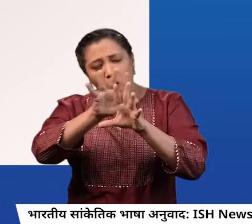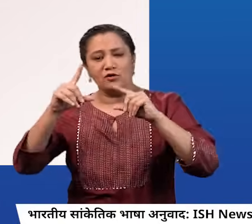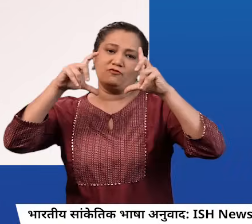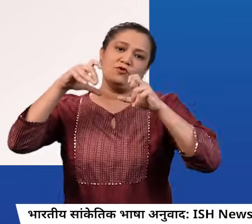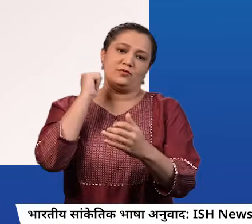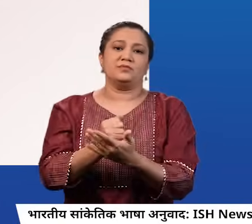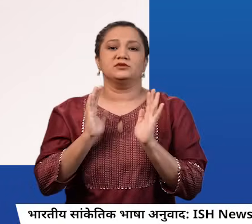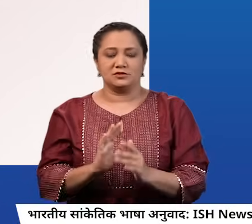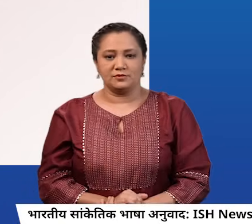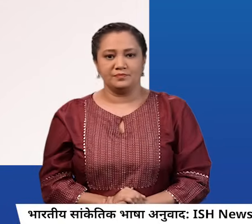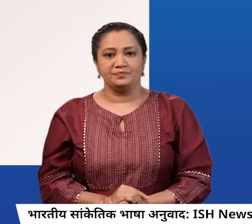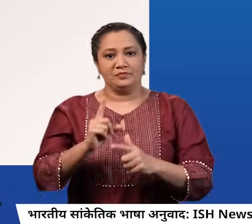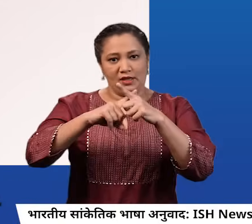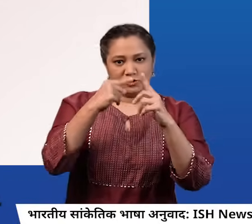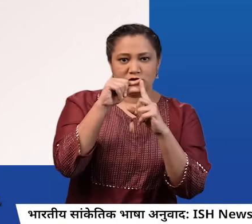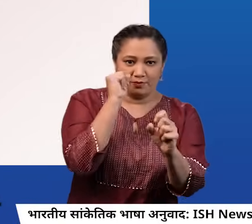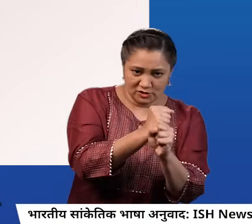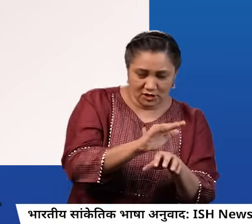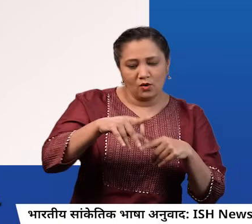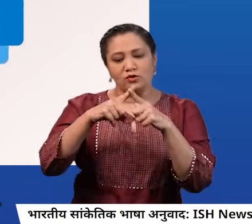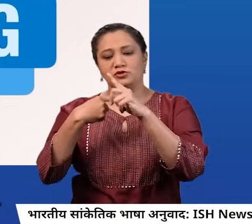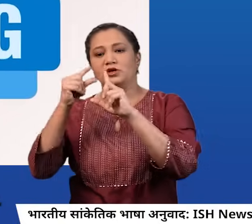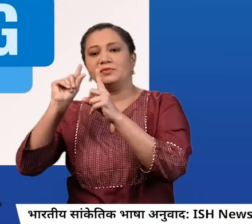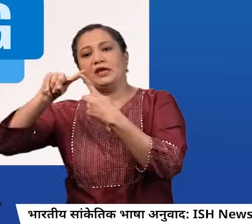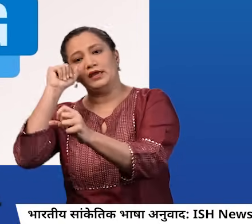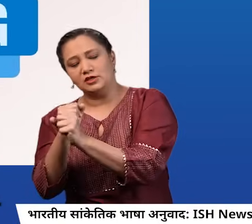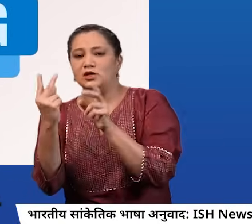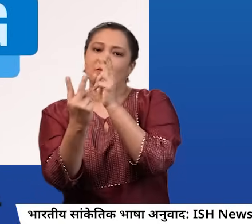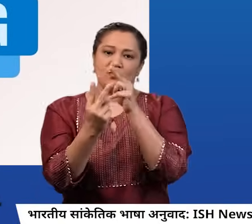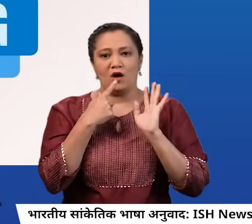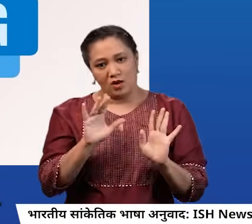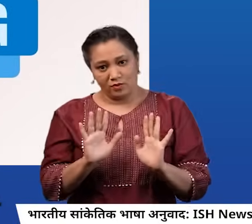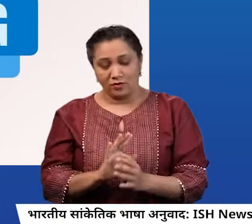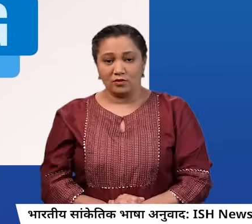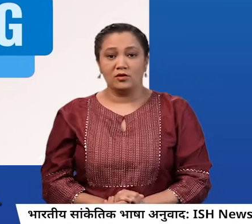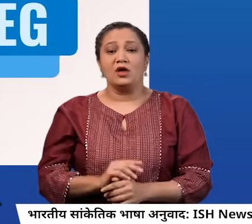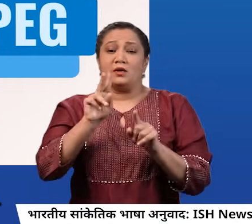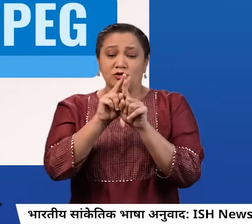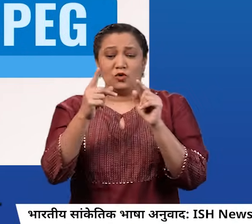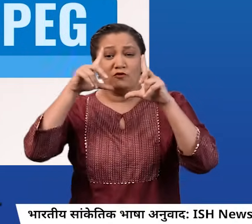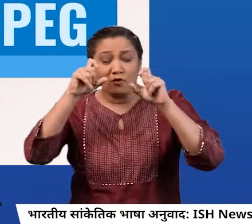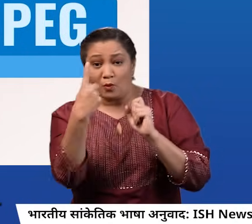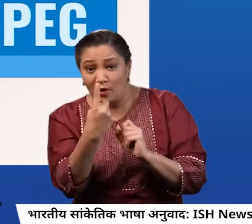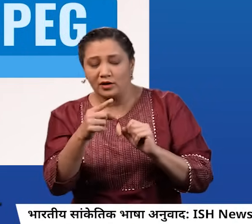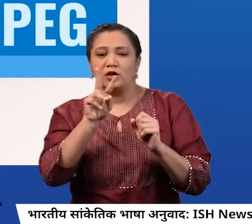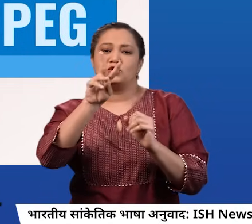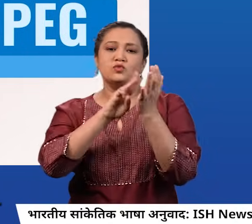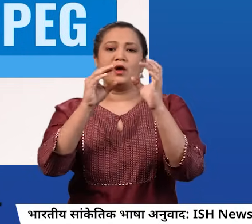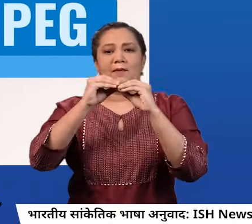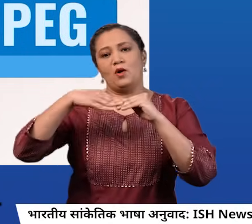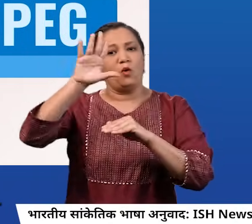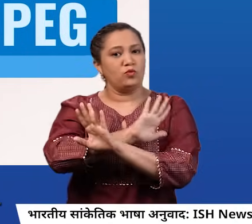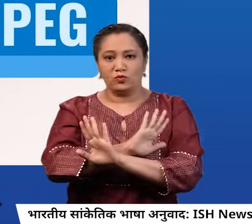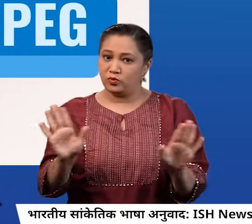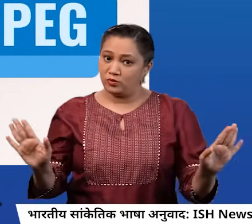एवज तुम्हाला इमेच्चा स्वरुपात, मंजे जेपीजी कीमा जेपीईजी या फॉर्माट मदेस दाई आणि प्रत्यकिमेच्चा कार दोन